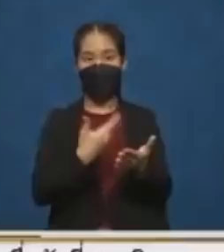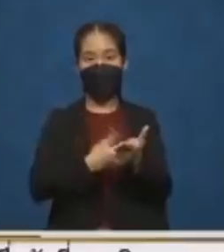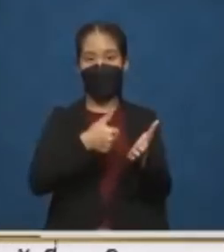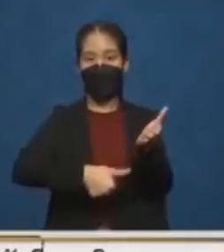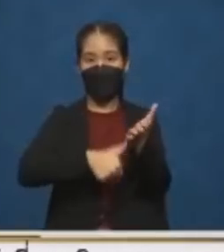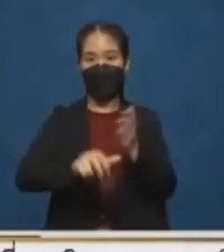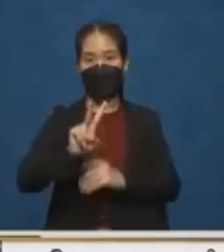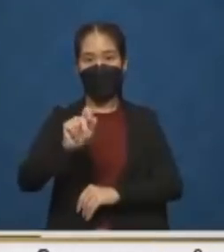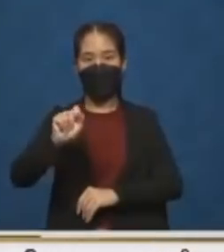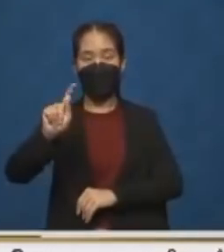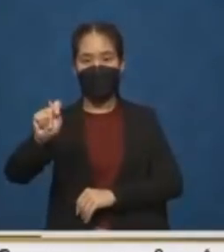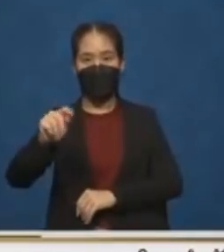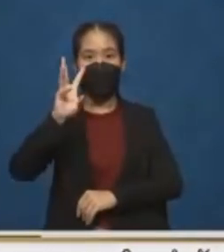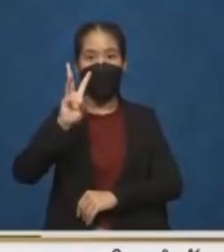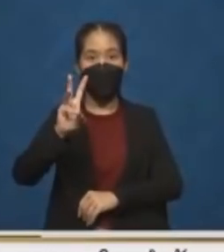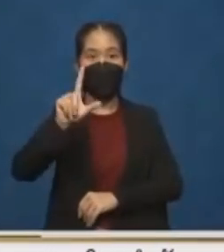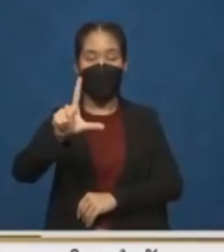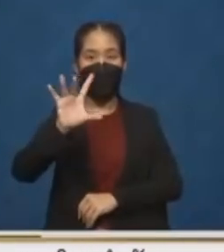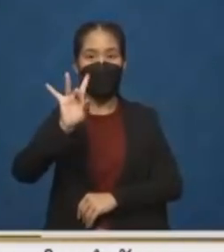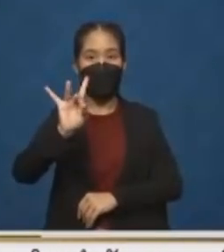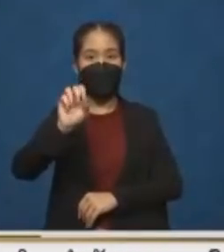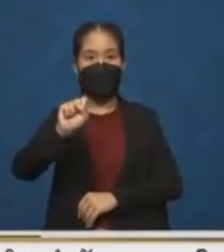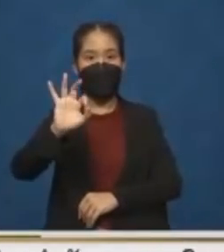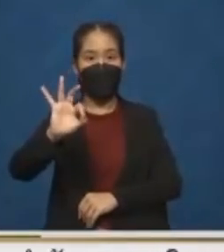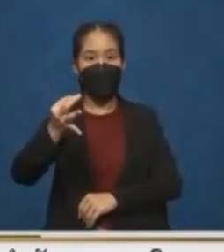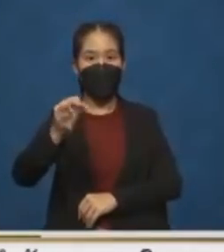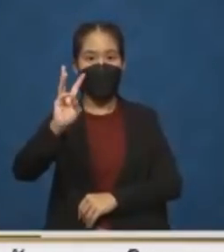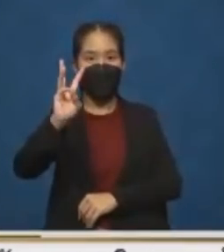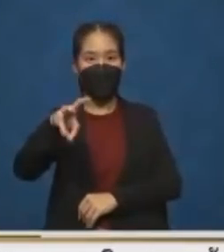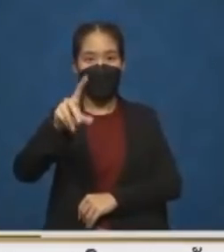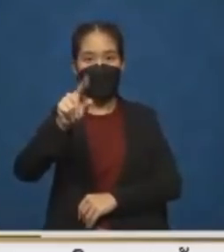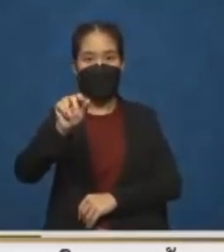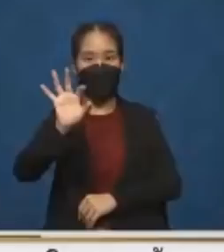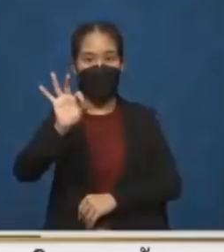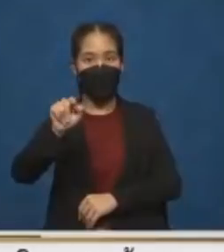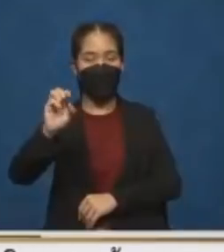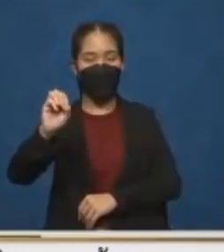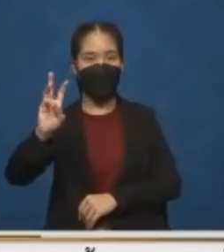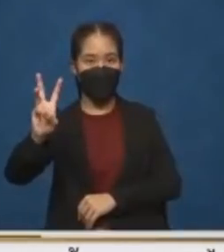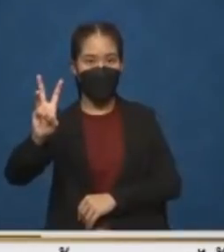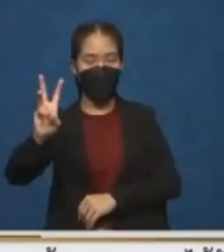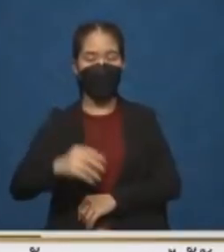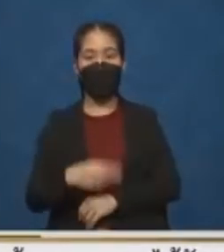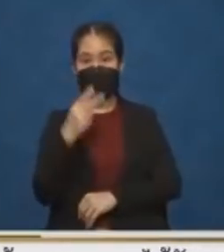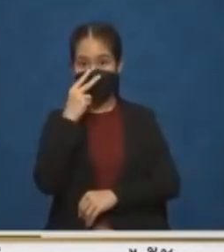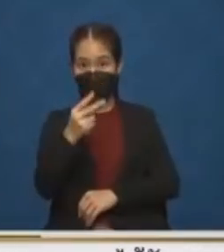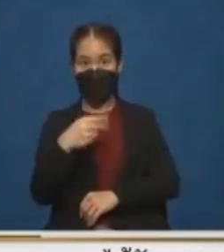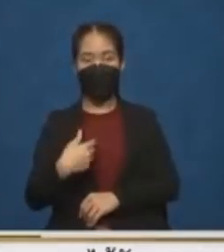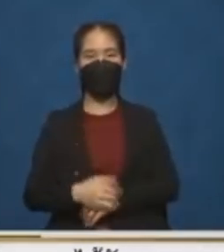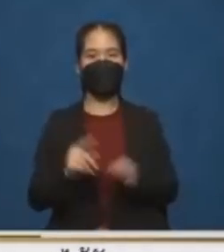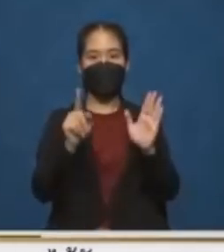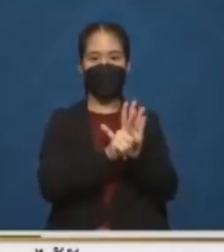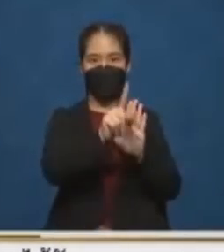6,896,29 บา อันนี้เปนการซื้อลดแรก